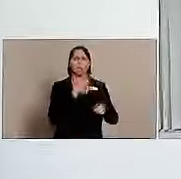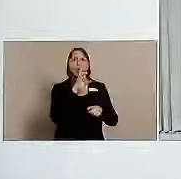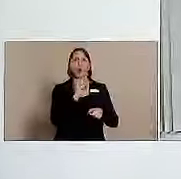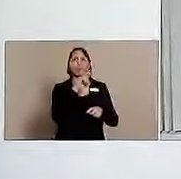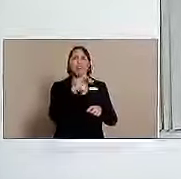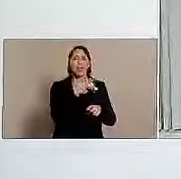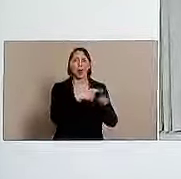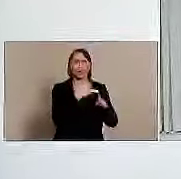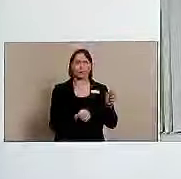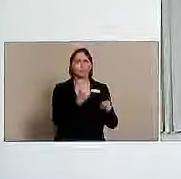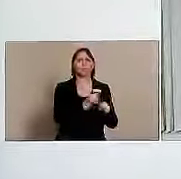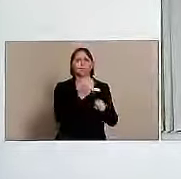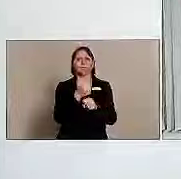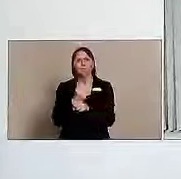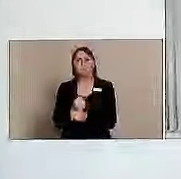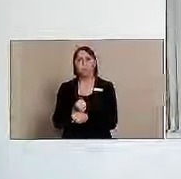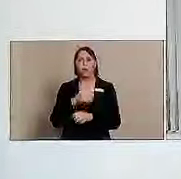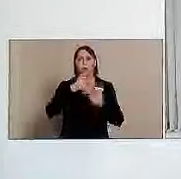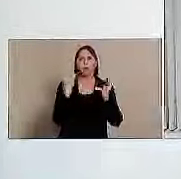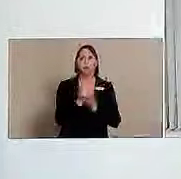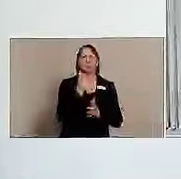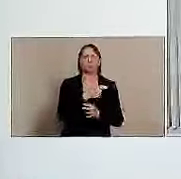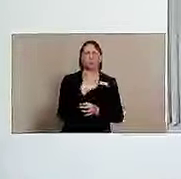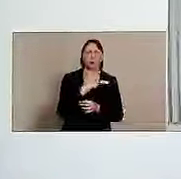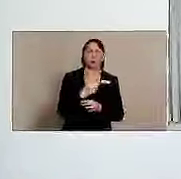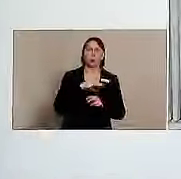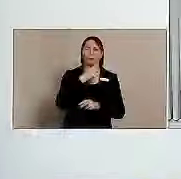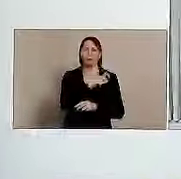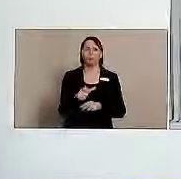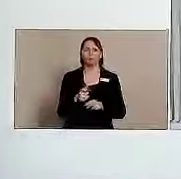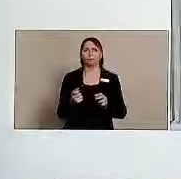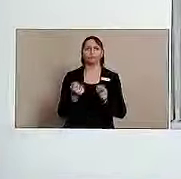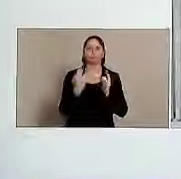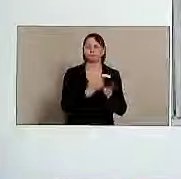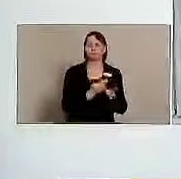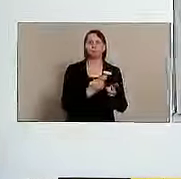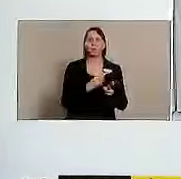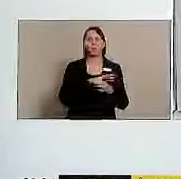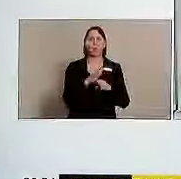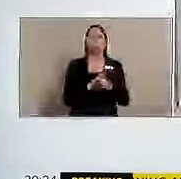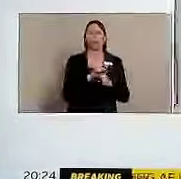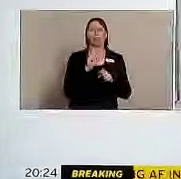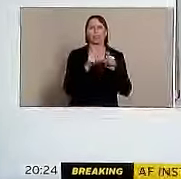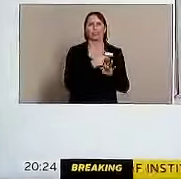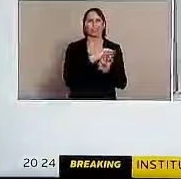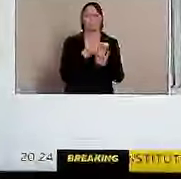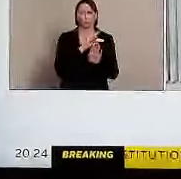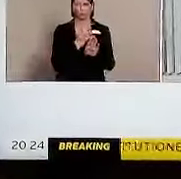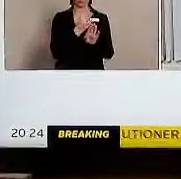عن الممرضات والممرضون والكادر الطبي في